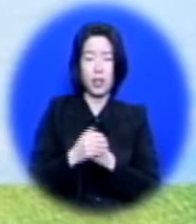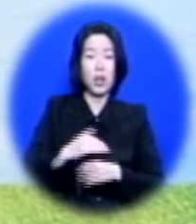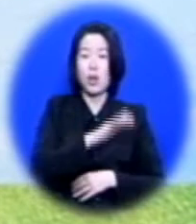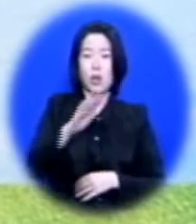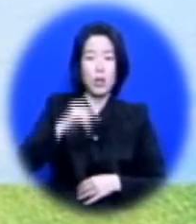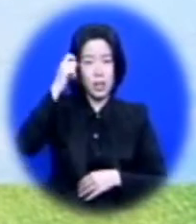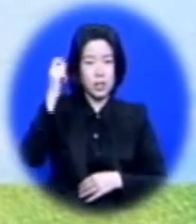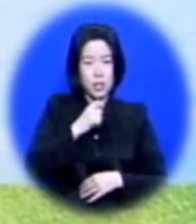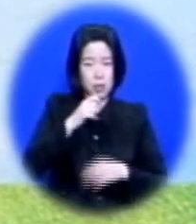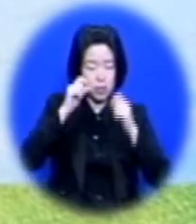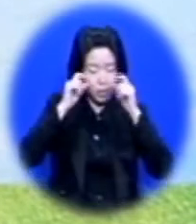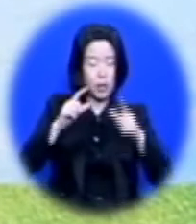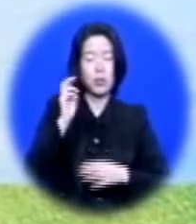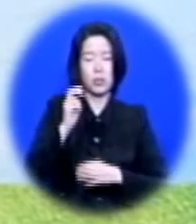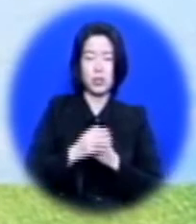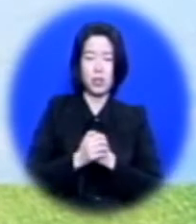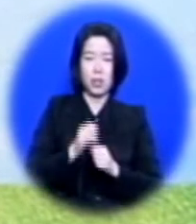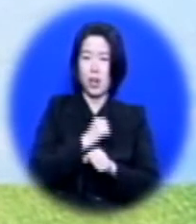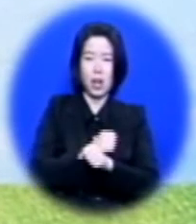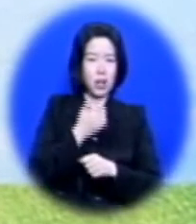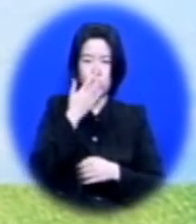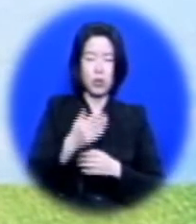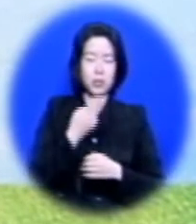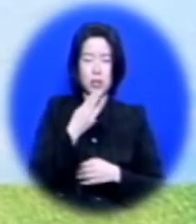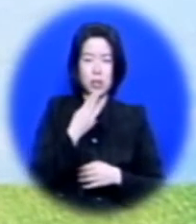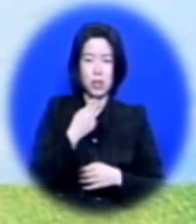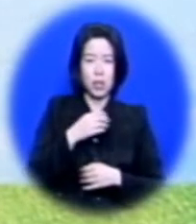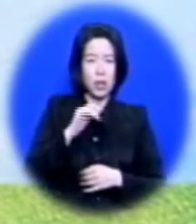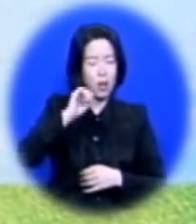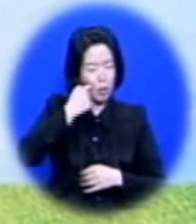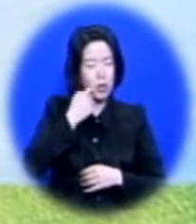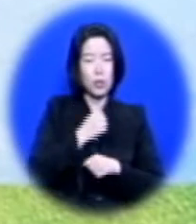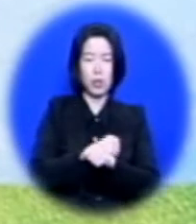우리가 새벽 을 깨우 까지요 할 수 없어 불가능의